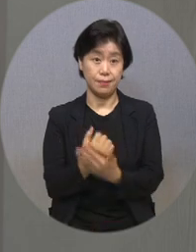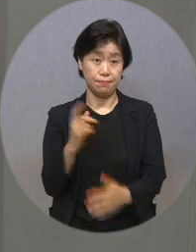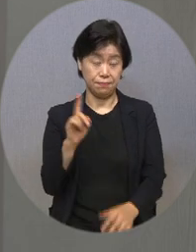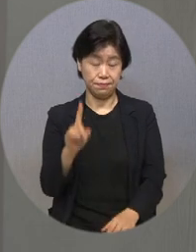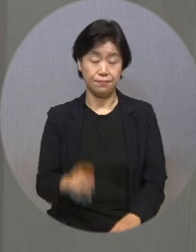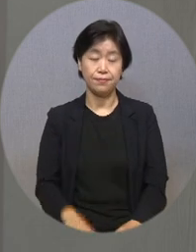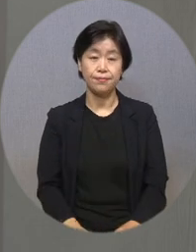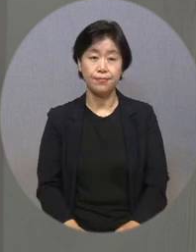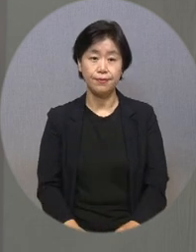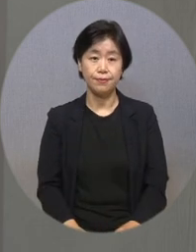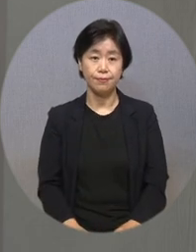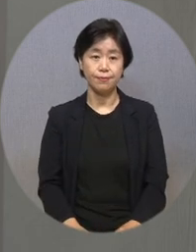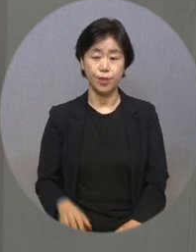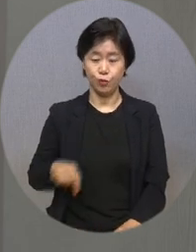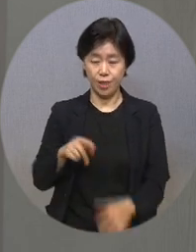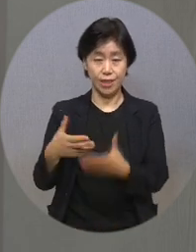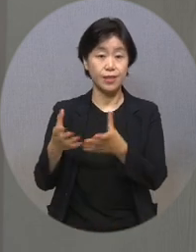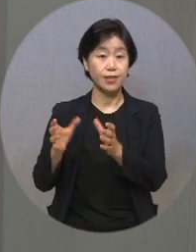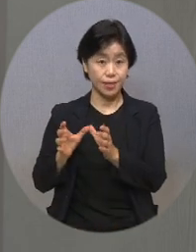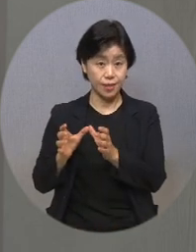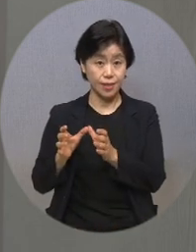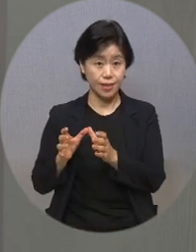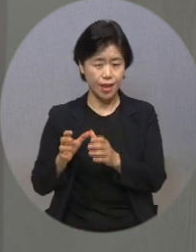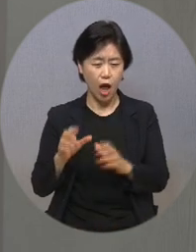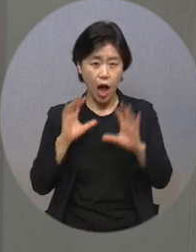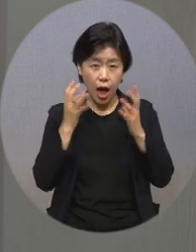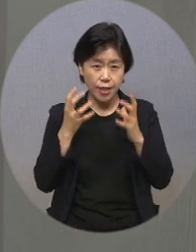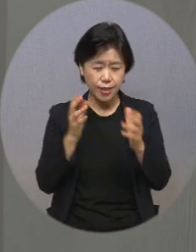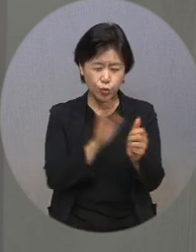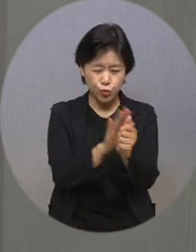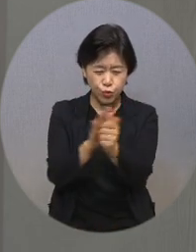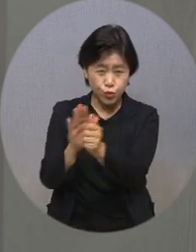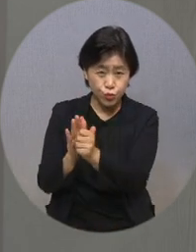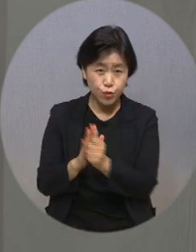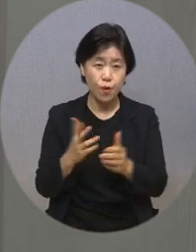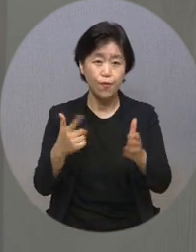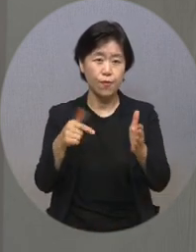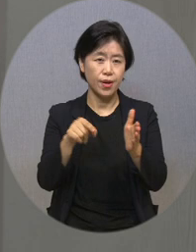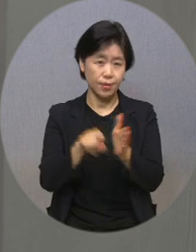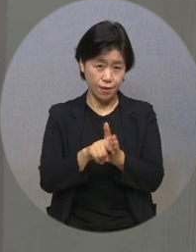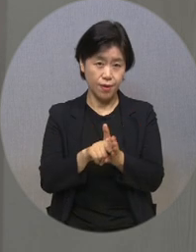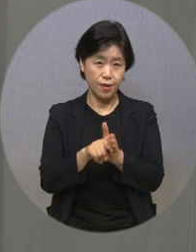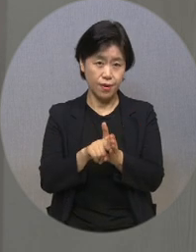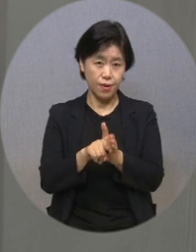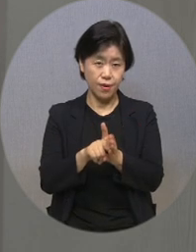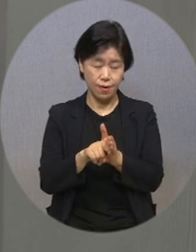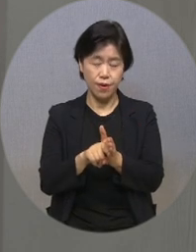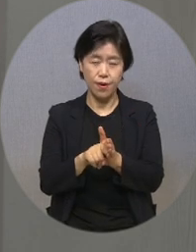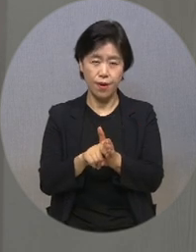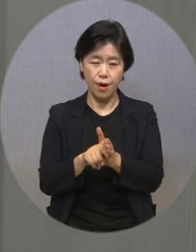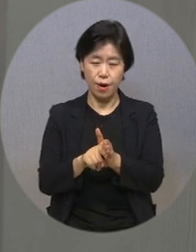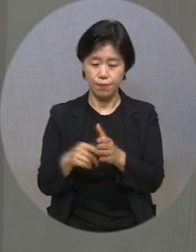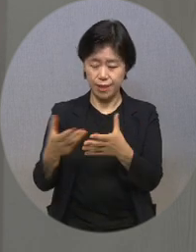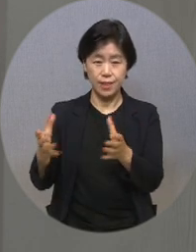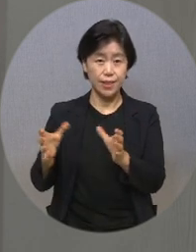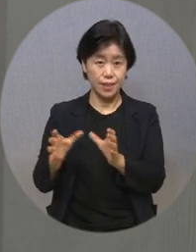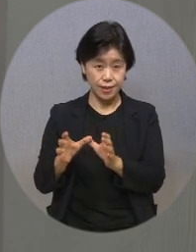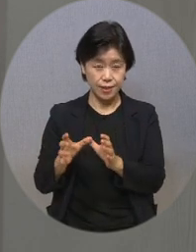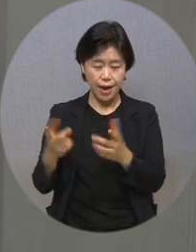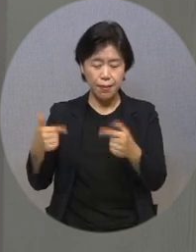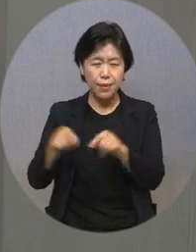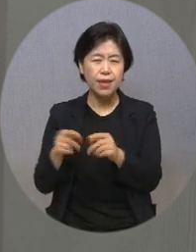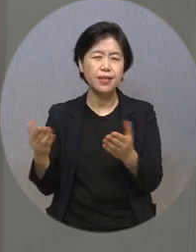저희가 아무래도 이제 많은 아이들을 지원을 하려고 하면 많은 분들이 이 나눔에 참여도 하고 해야